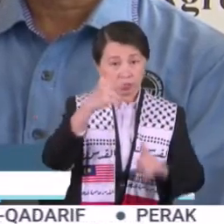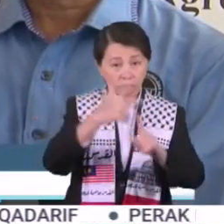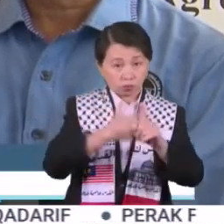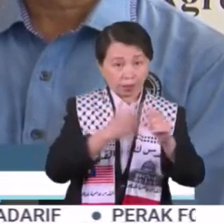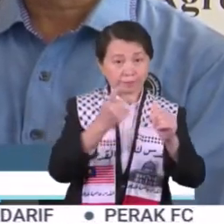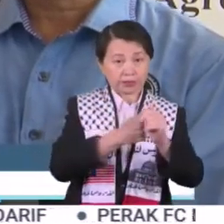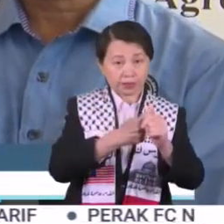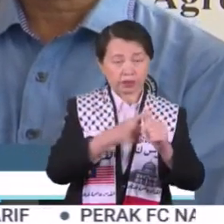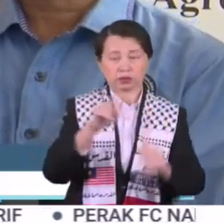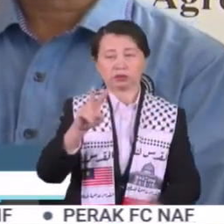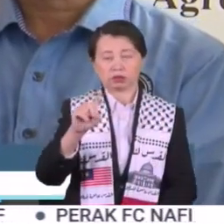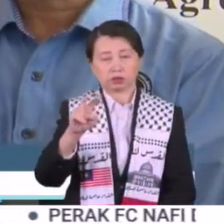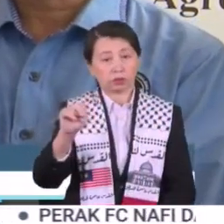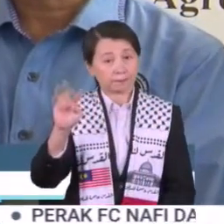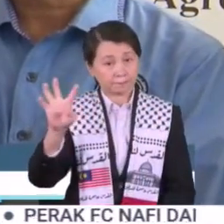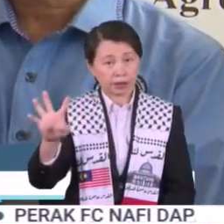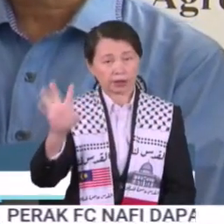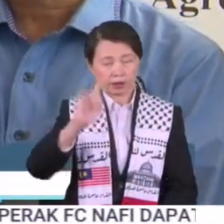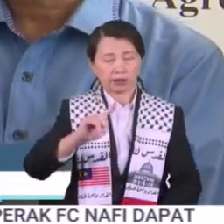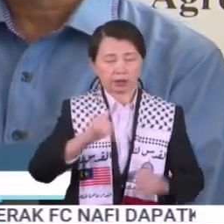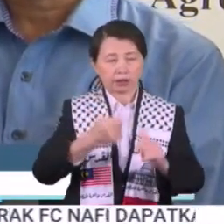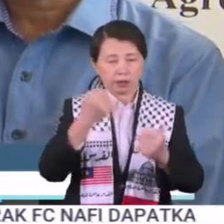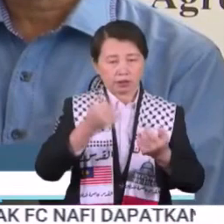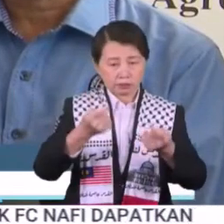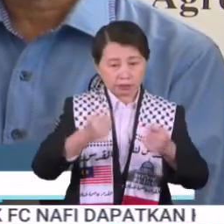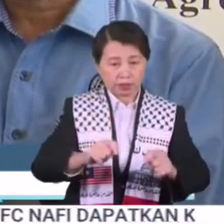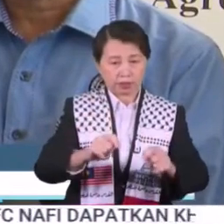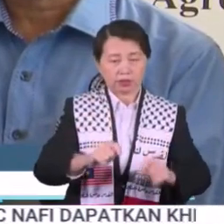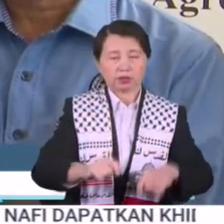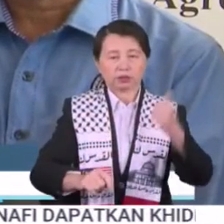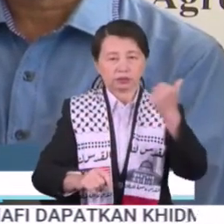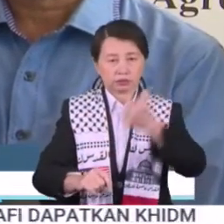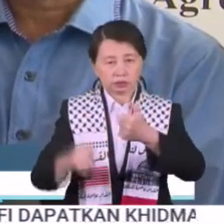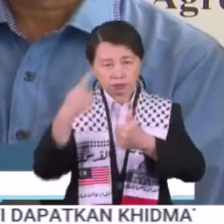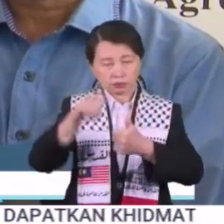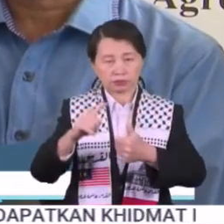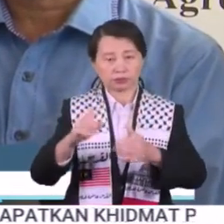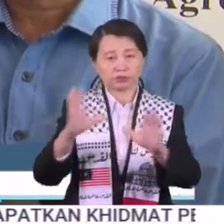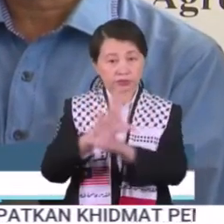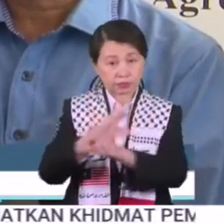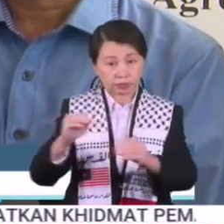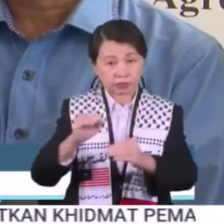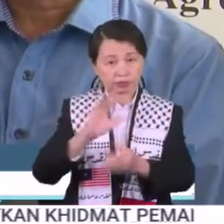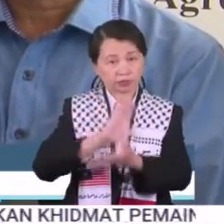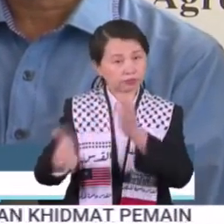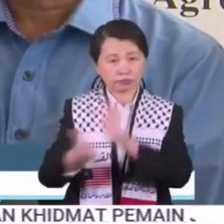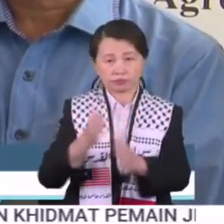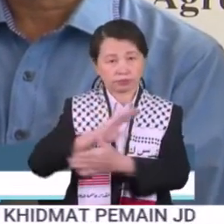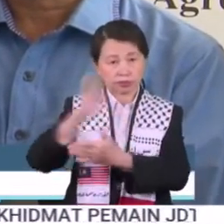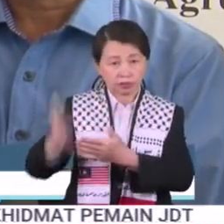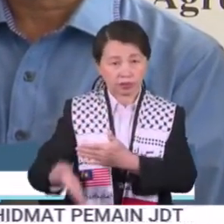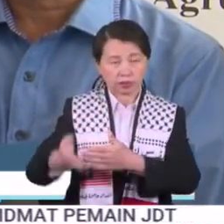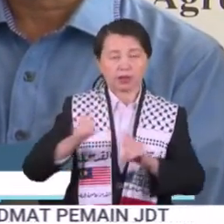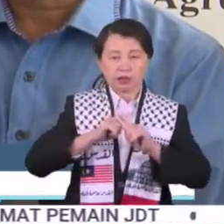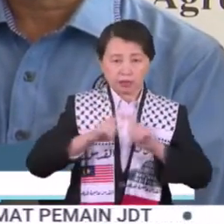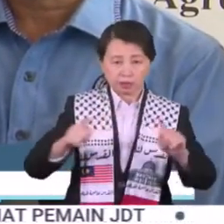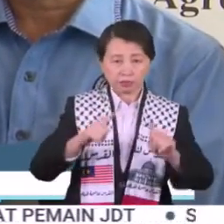Pertengahan tahun ini pakej untuk Pan Borneo di Sarawak selesai, tetapi di